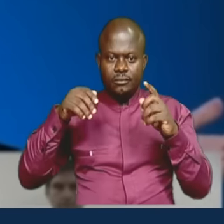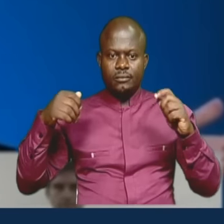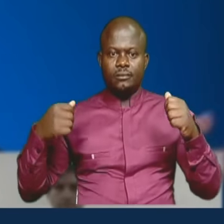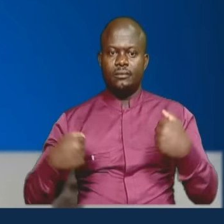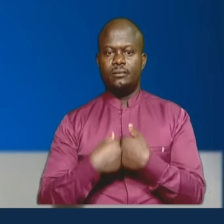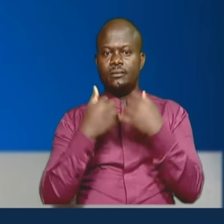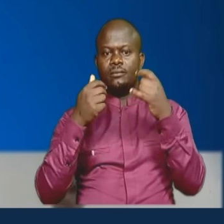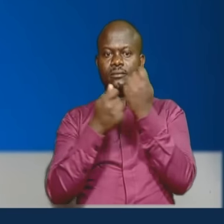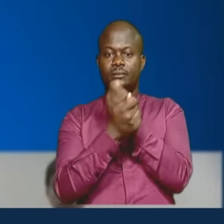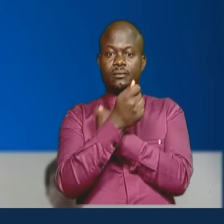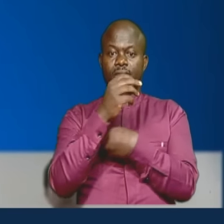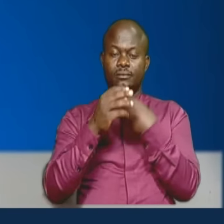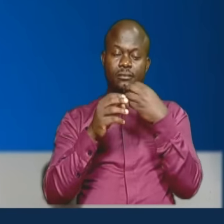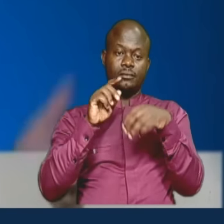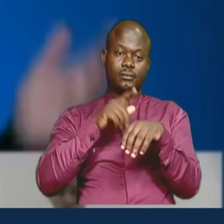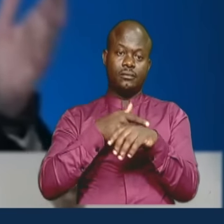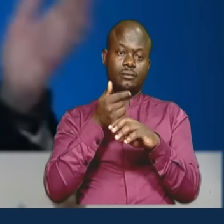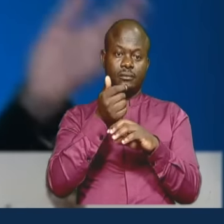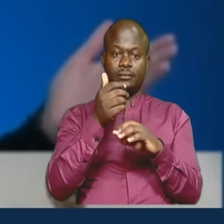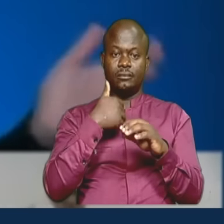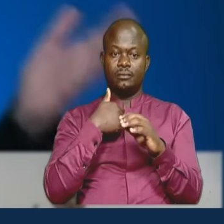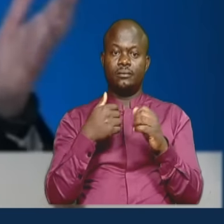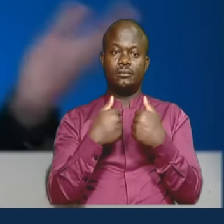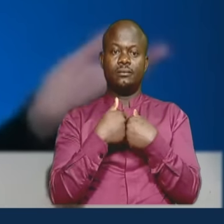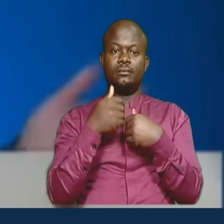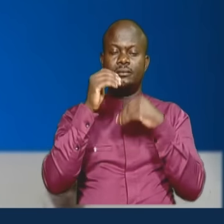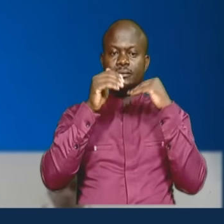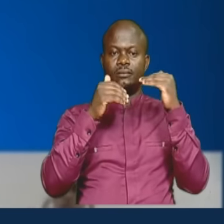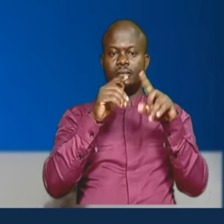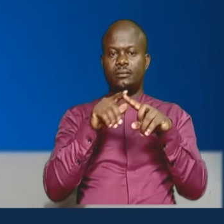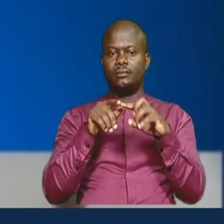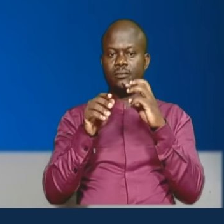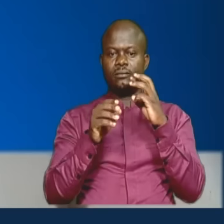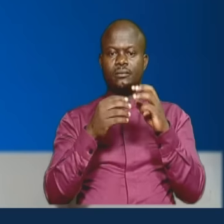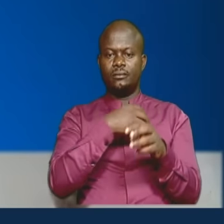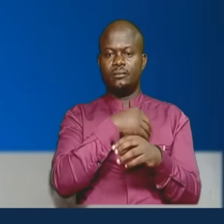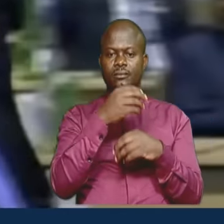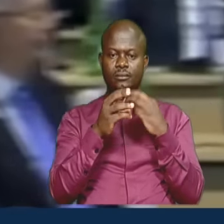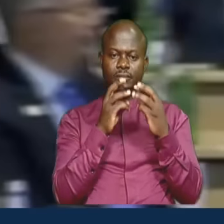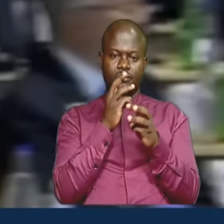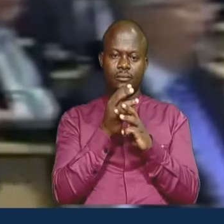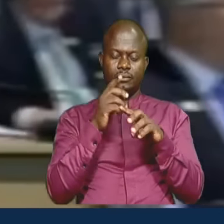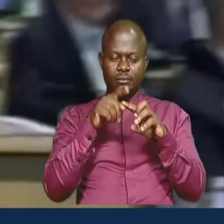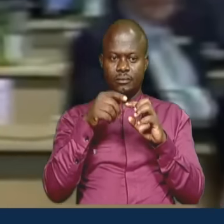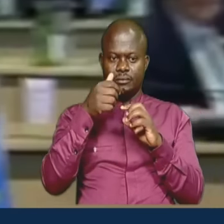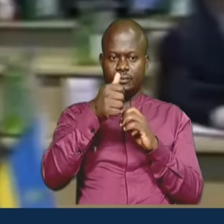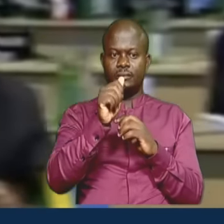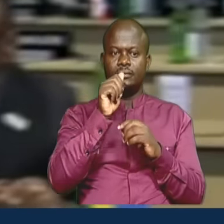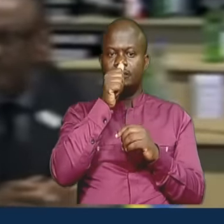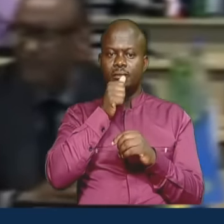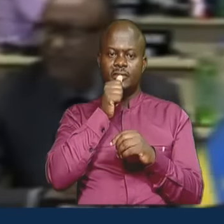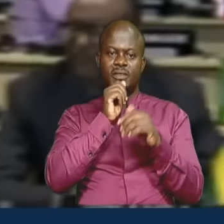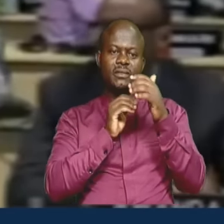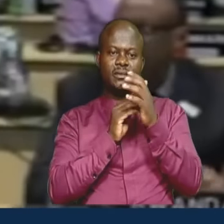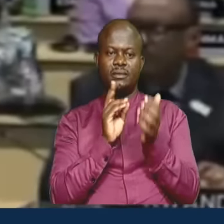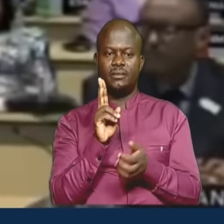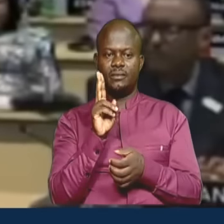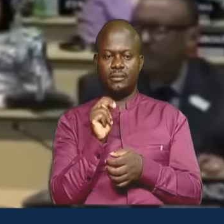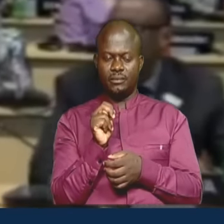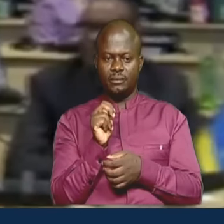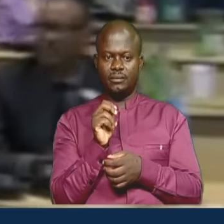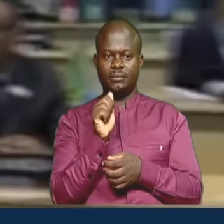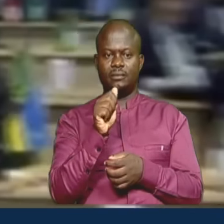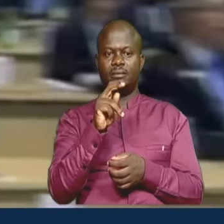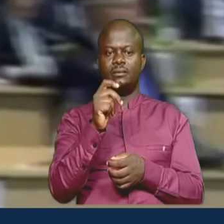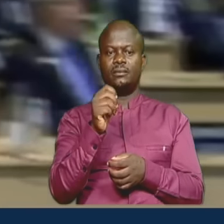y'ibihe ari nayo ikomeje kugira ingaruka mu nzego zitandukanye z'ubukungu bw'isi. Ashingiye kuri ibyo, umunyamabanga mukuru w'umuryango w'abibumbye